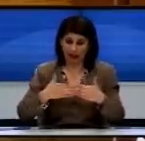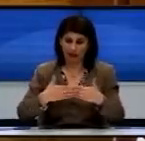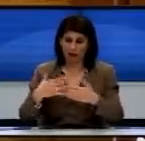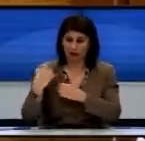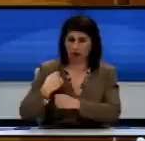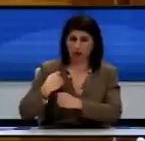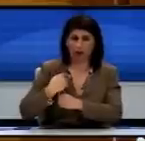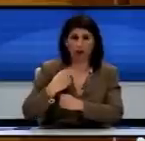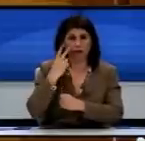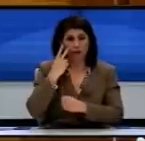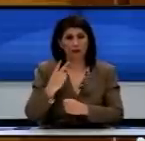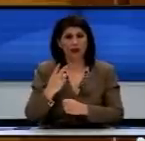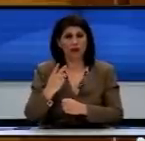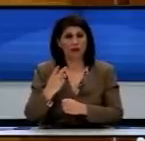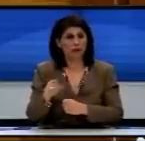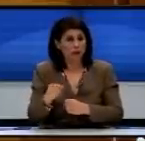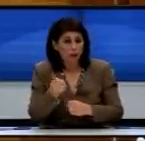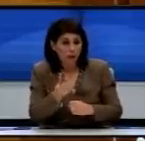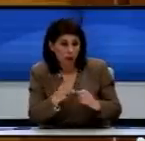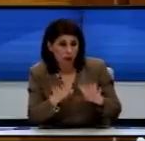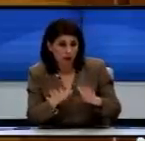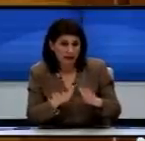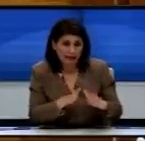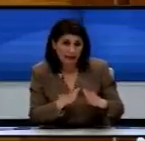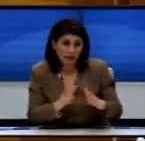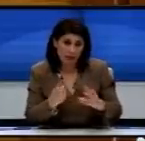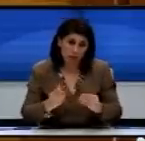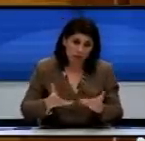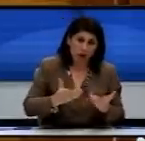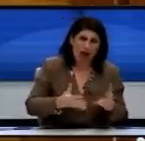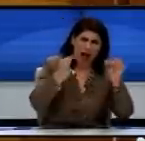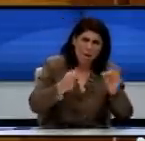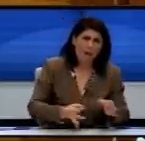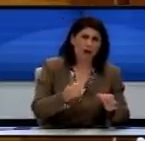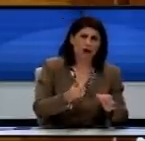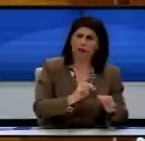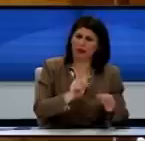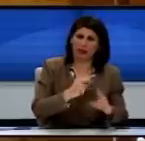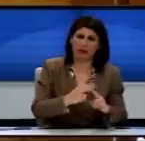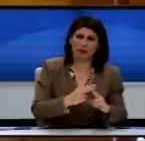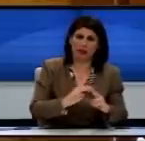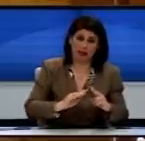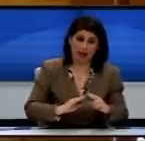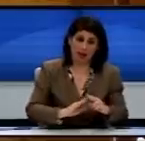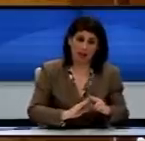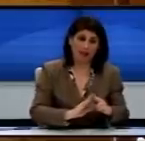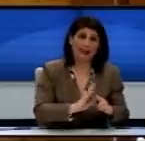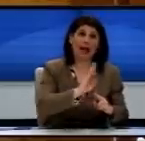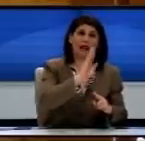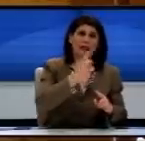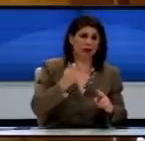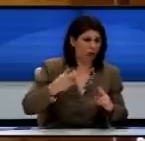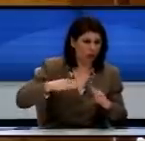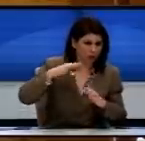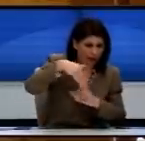Ιανουάριο, βλέπαμε την τάση των κρουσμάτων. Ποτέ δεν έχει σημασία ο απόλυτος αριθμός, αλλά η ανωδική τάση των